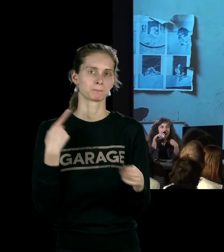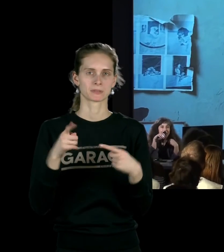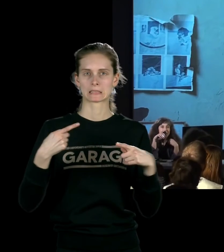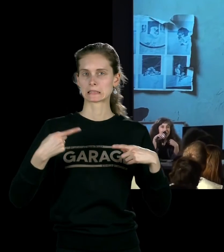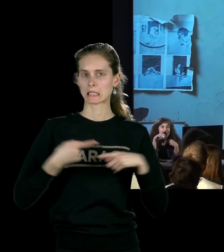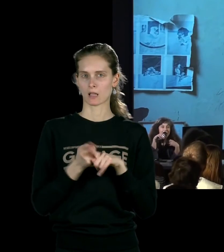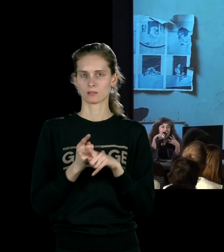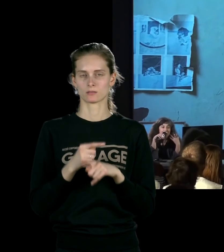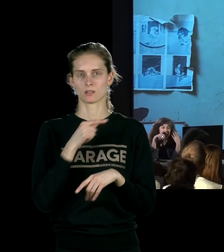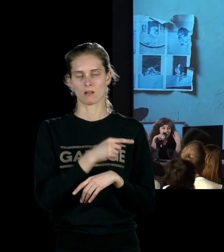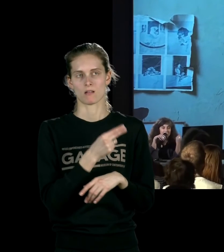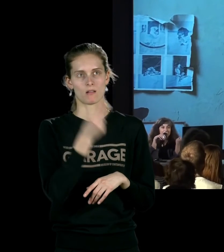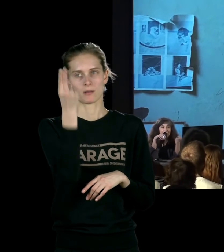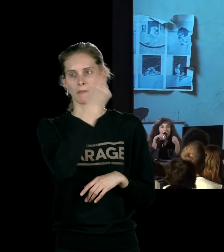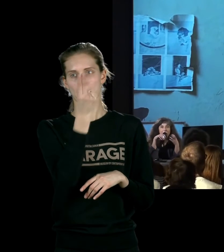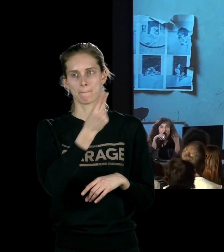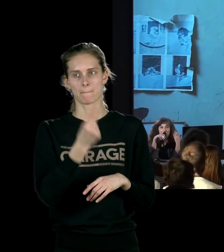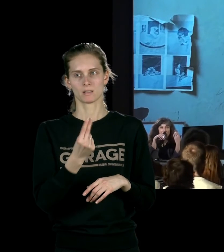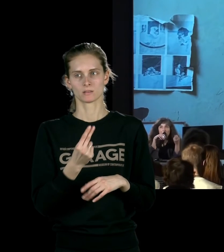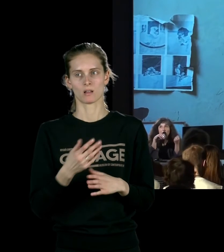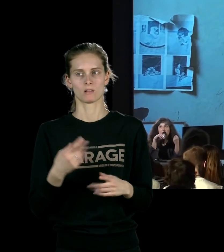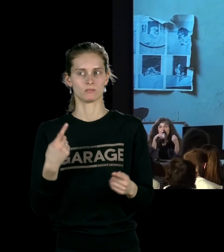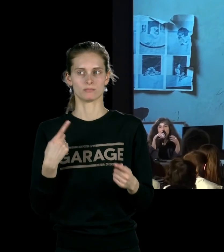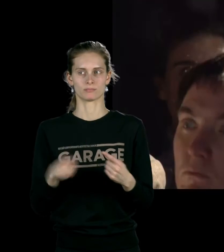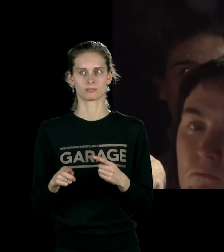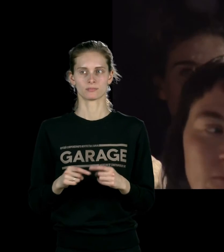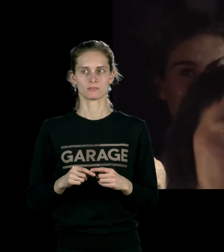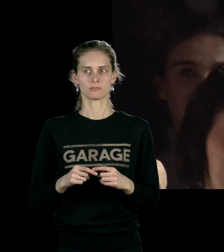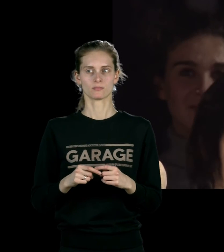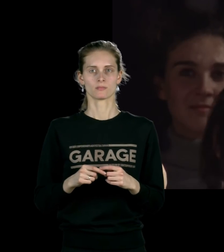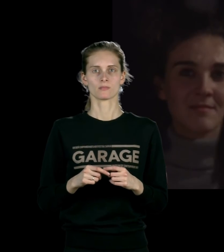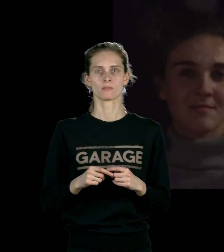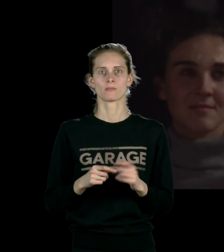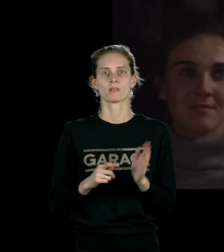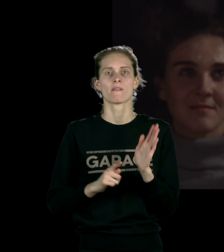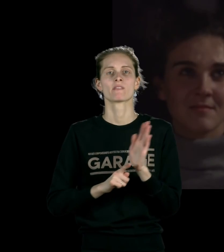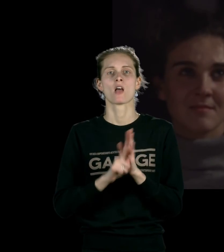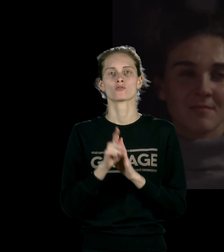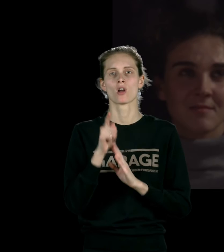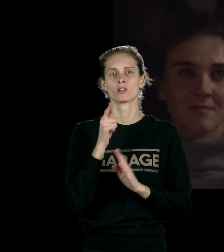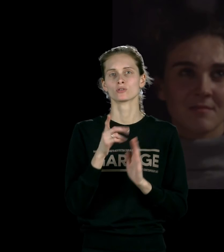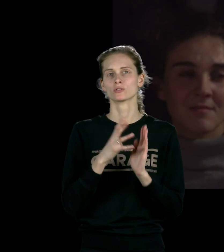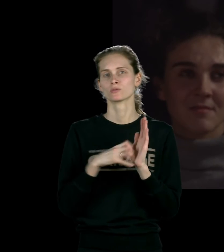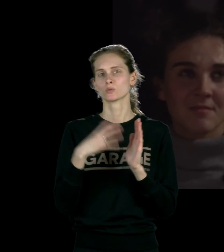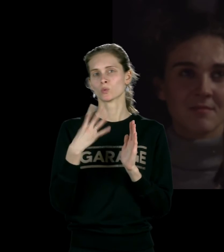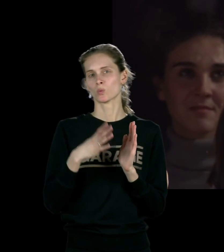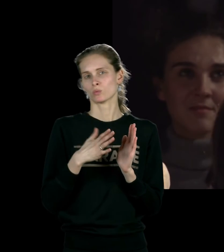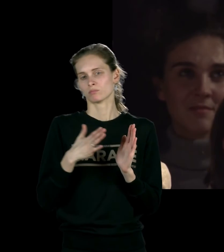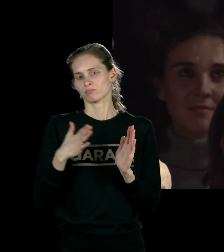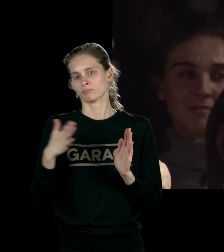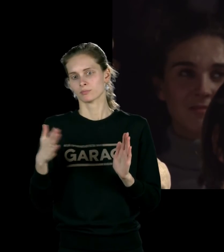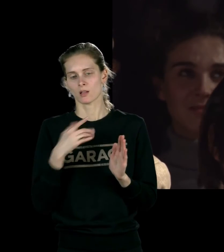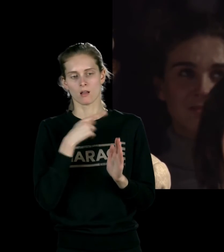на, как я уже говорила, в начале 40-х годов он уничтожил